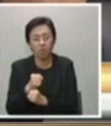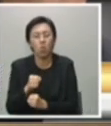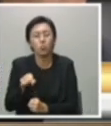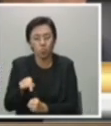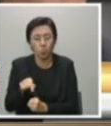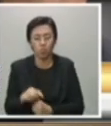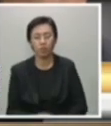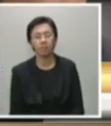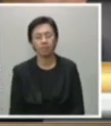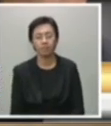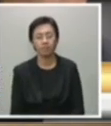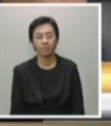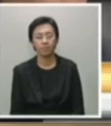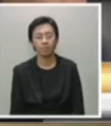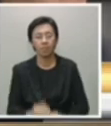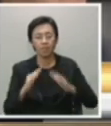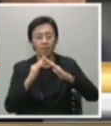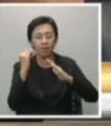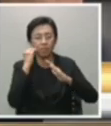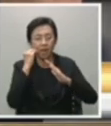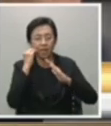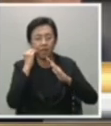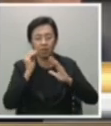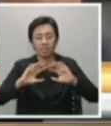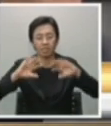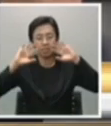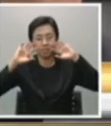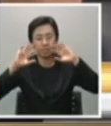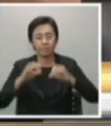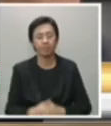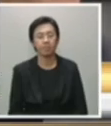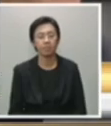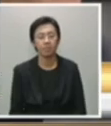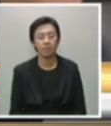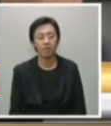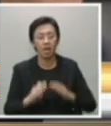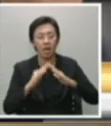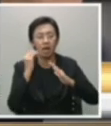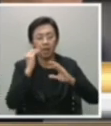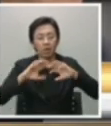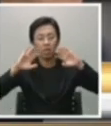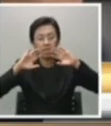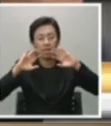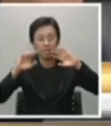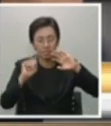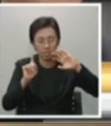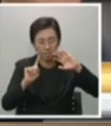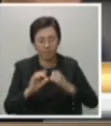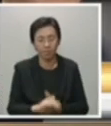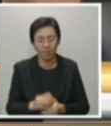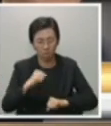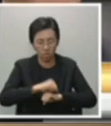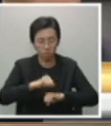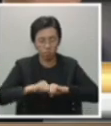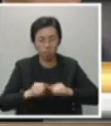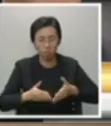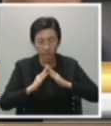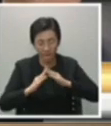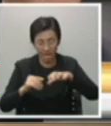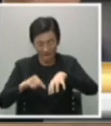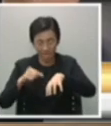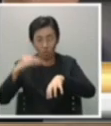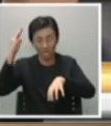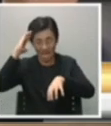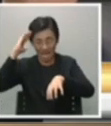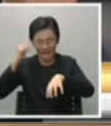กบ้านพักของทางราชการหมายถึงบ้านพักของทางราชการที่ปลูกสร้างขึ้นในบริเวณกรมกองทห